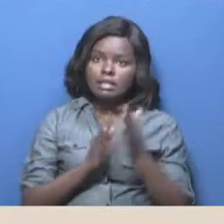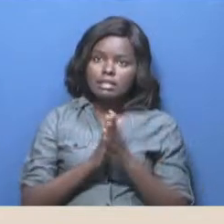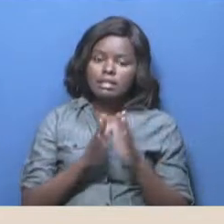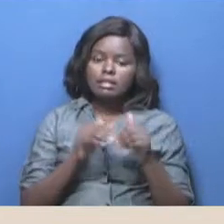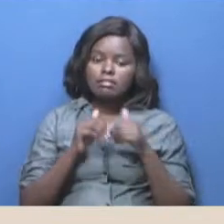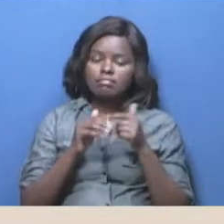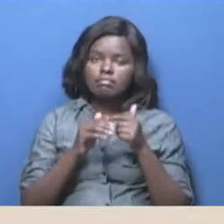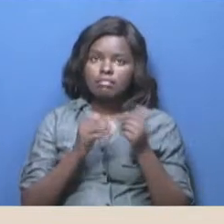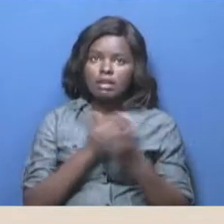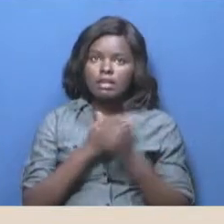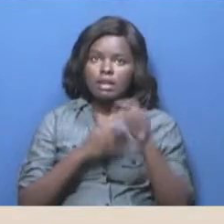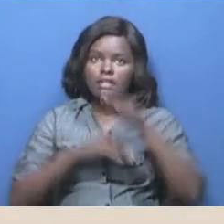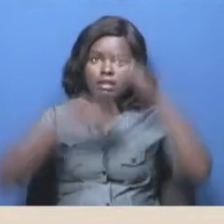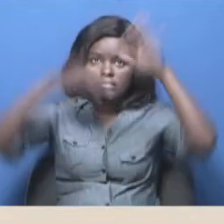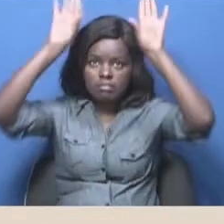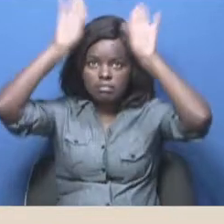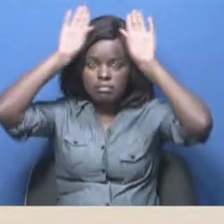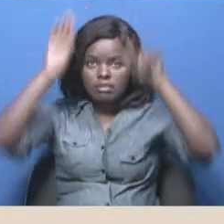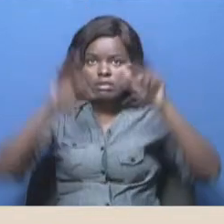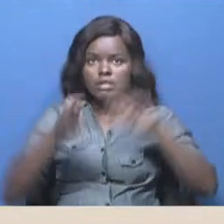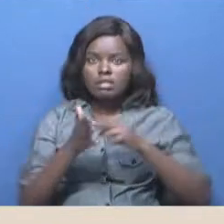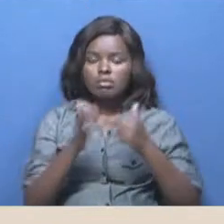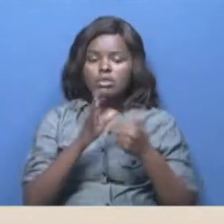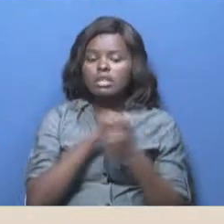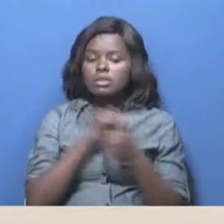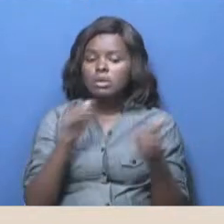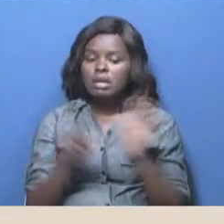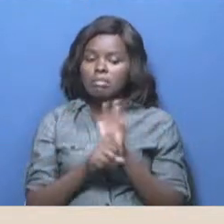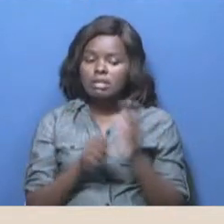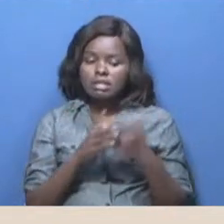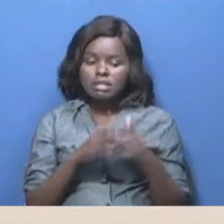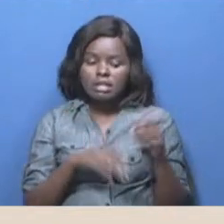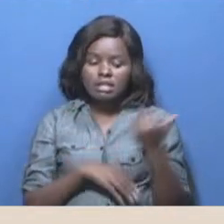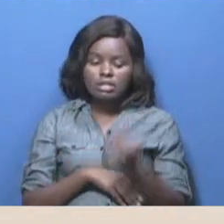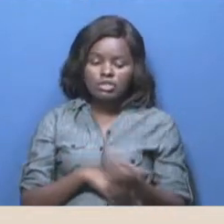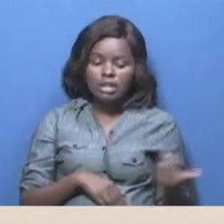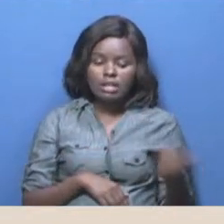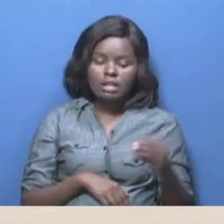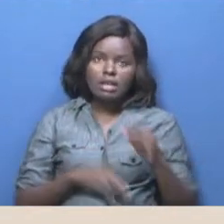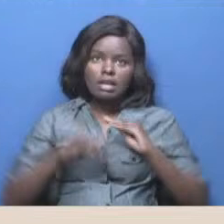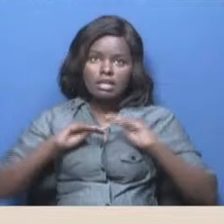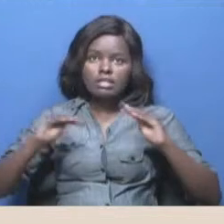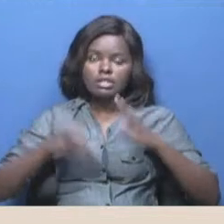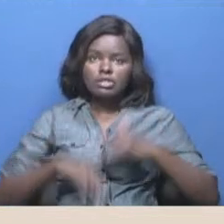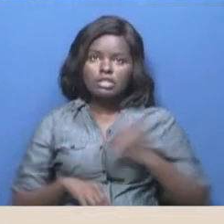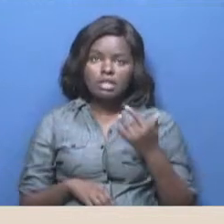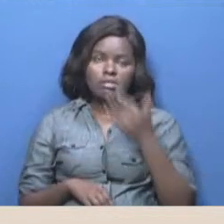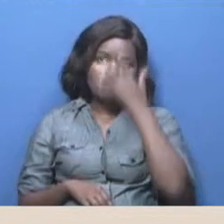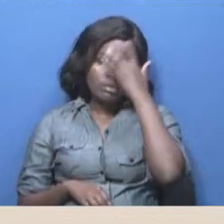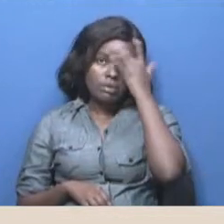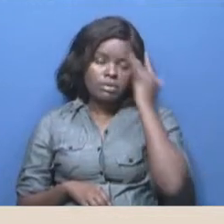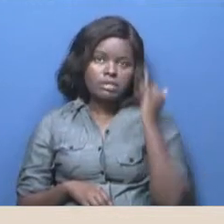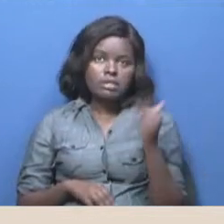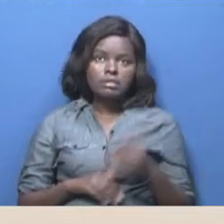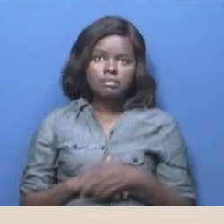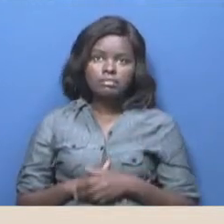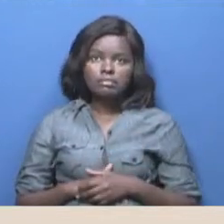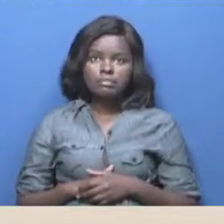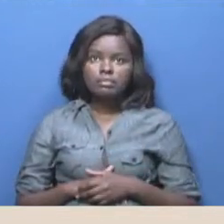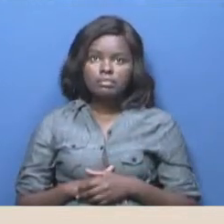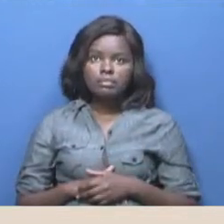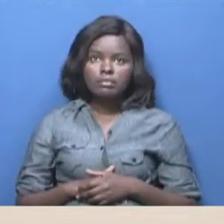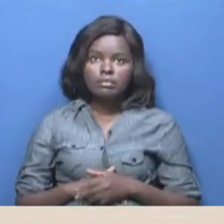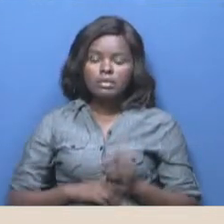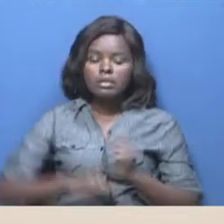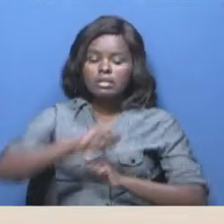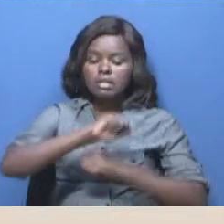ciao. Ndĩrona nĩ mũbango mwega mũno wa kwambĩrĩria mwana erute naguo, nĩ tondũ nĩ